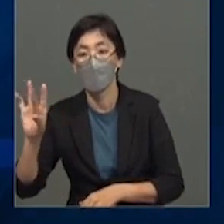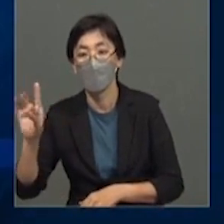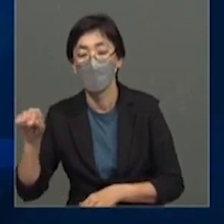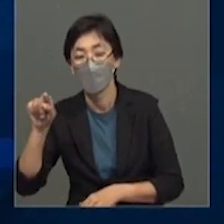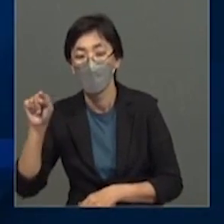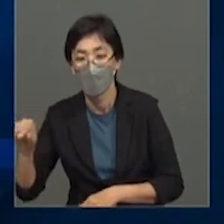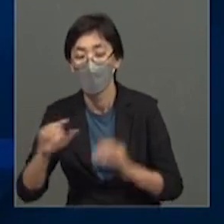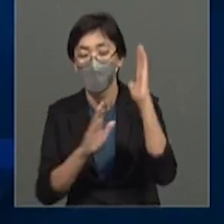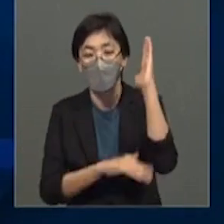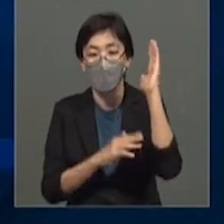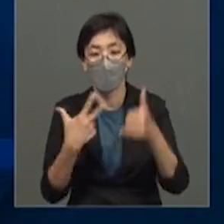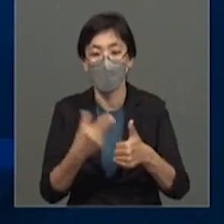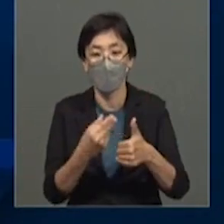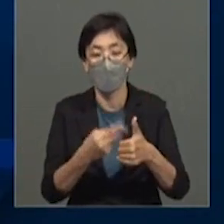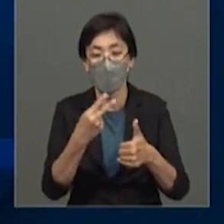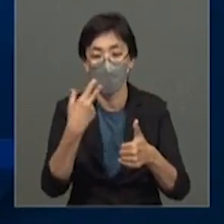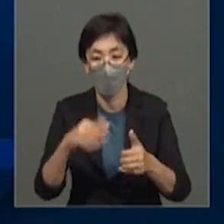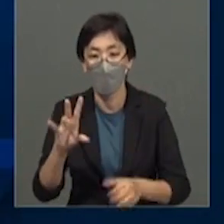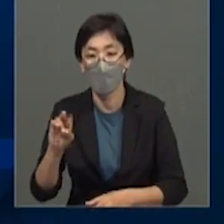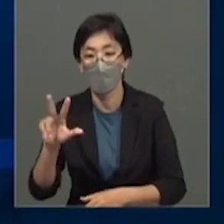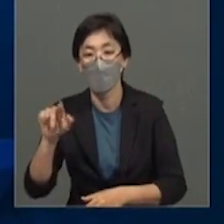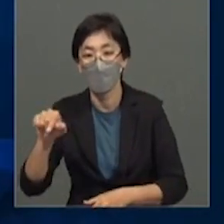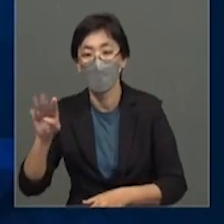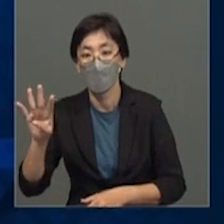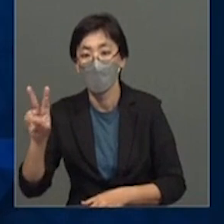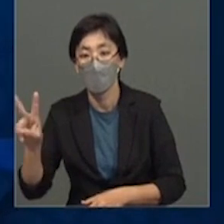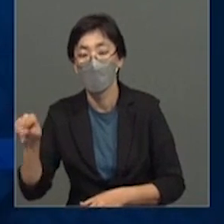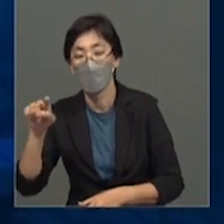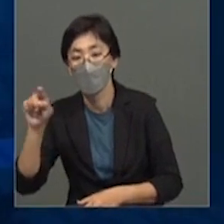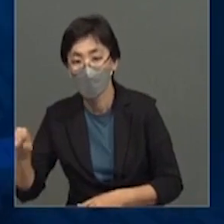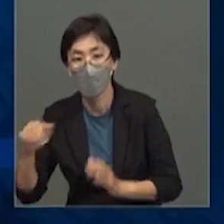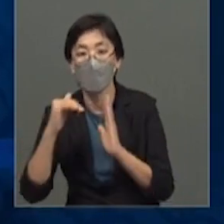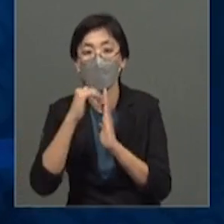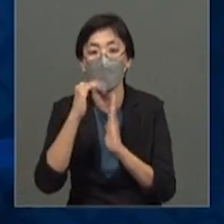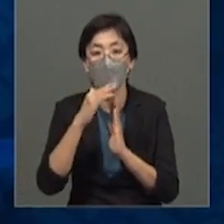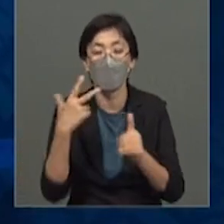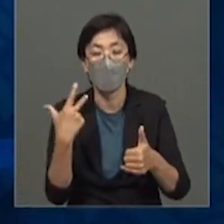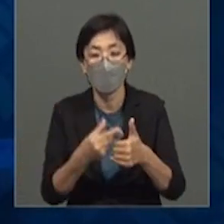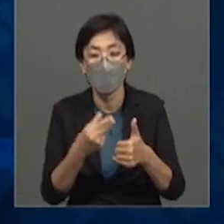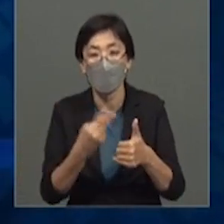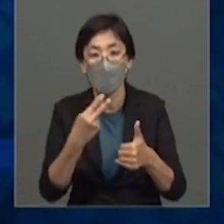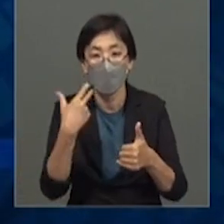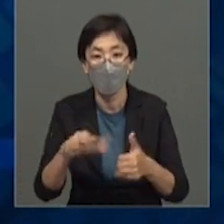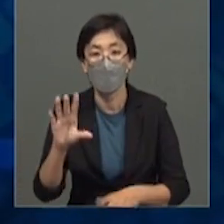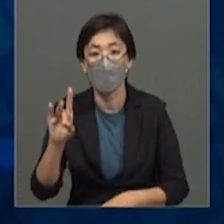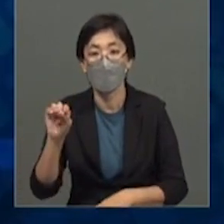65.98%ภาคใต้ฉีดครบโดสไปแล้ว 73.42% นะคะภาคเหนือฉีดครบโดสไปแล้ว